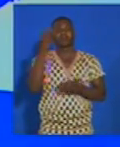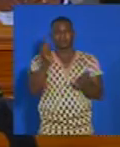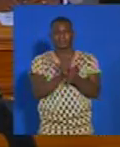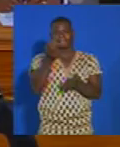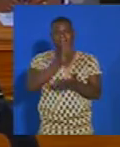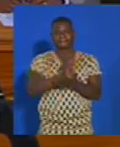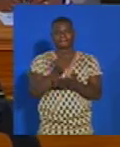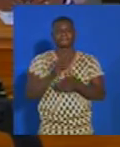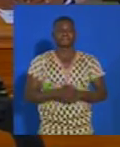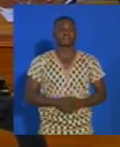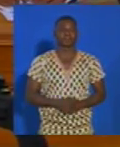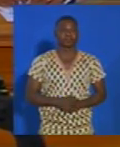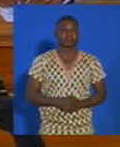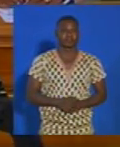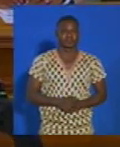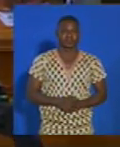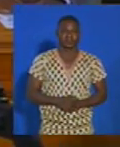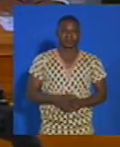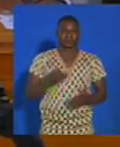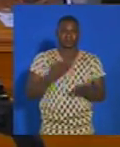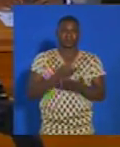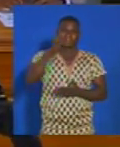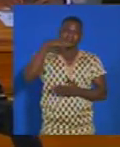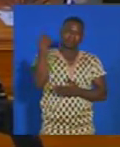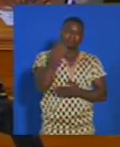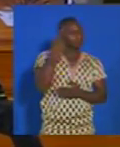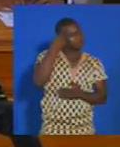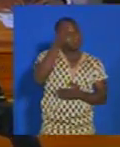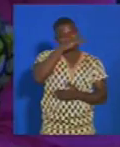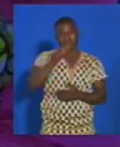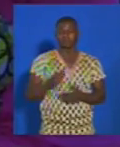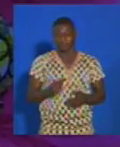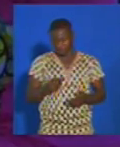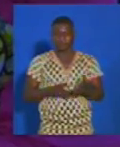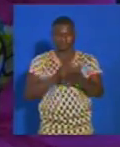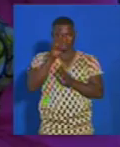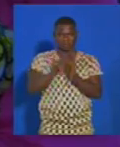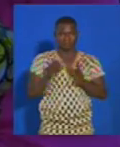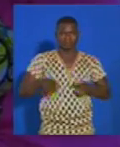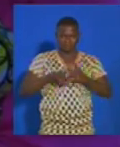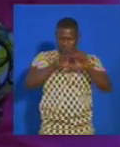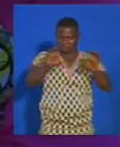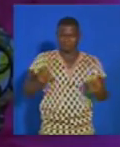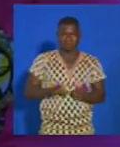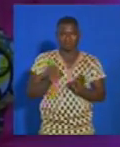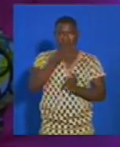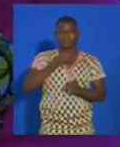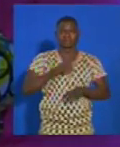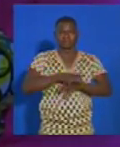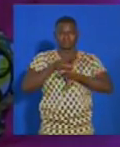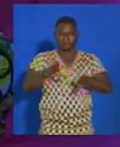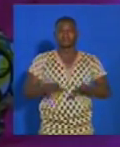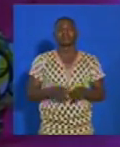pareil. Le Fonds permanent pour le développement des collectivités territoriales, expliqué